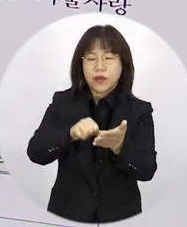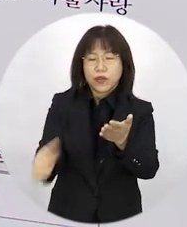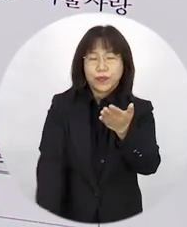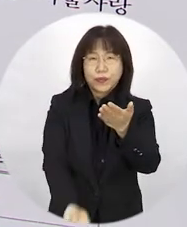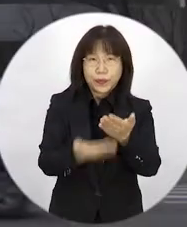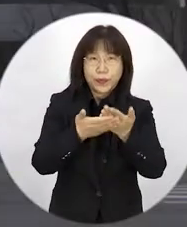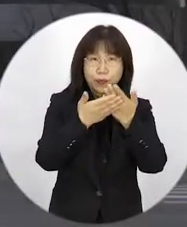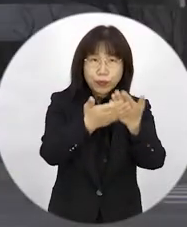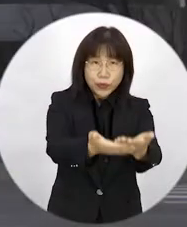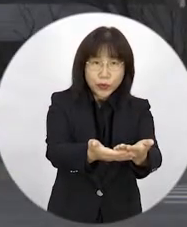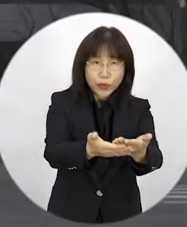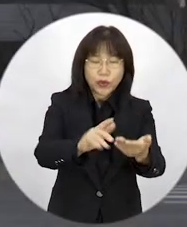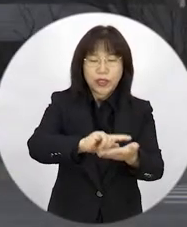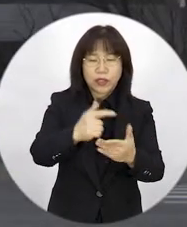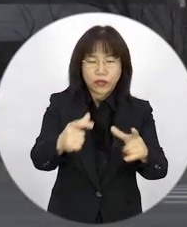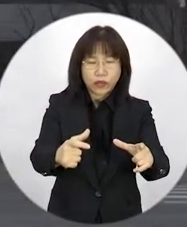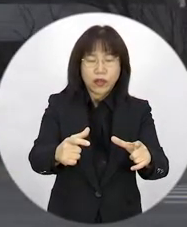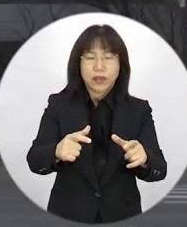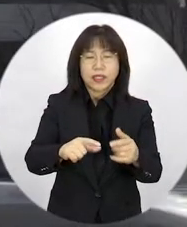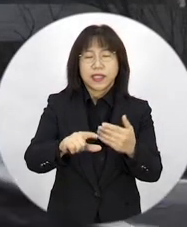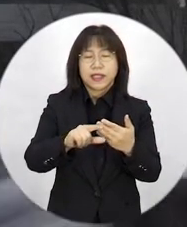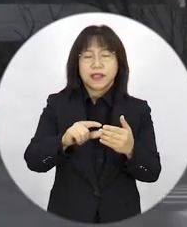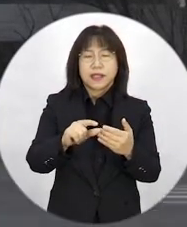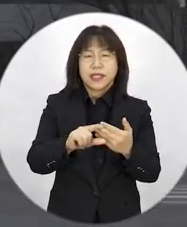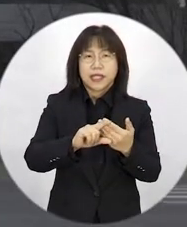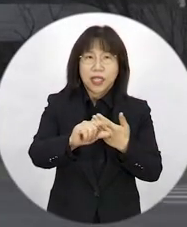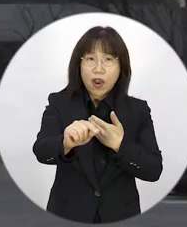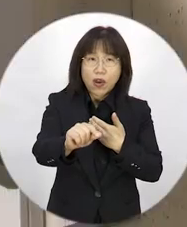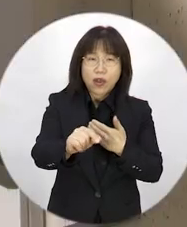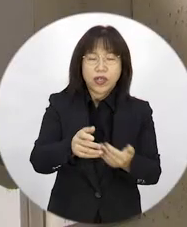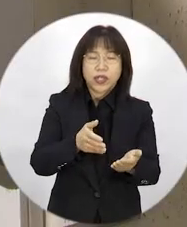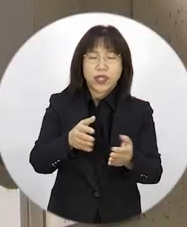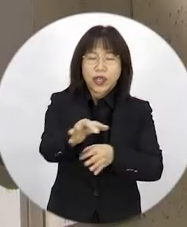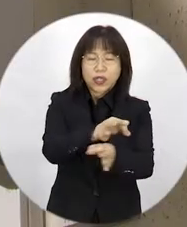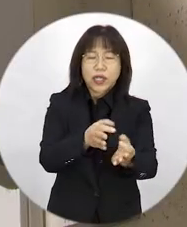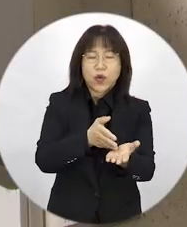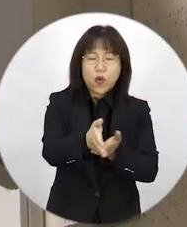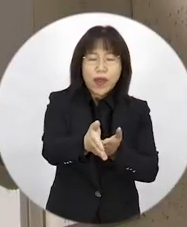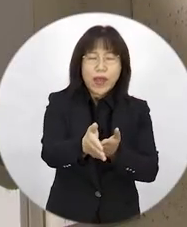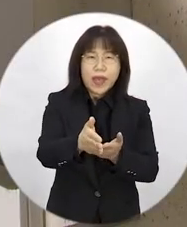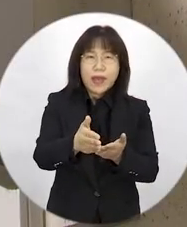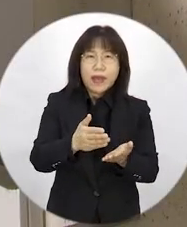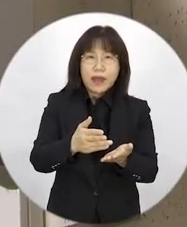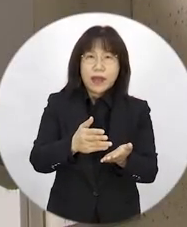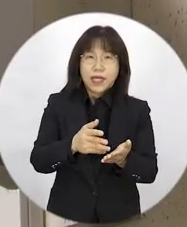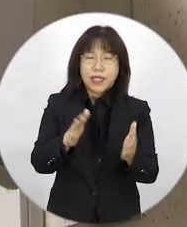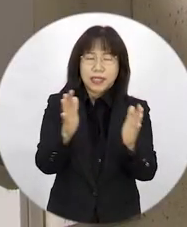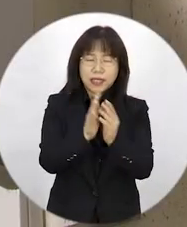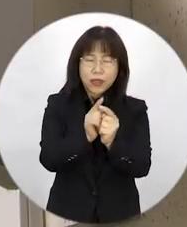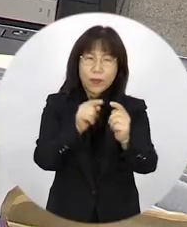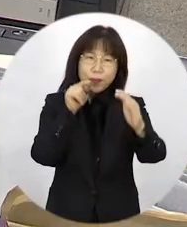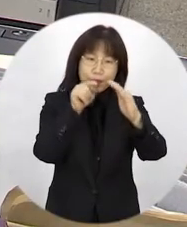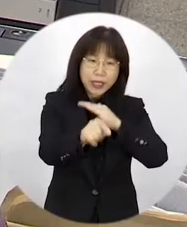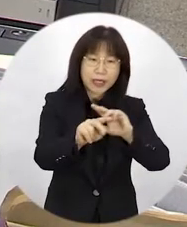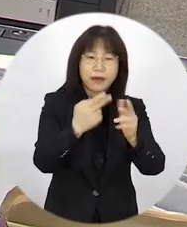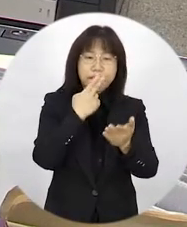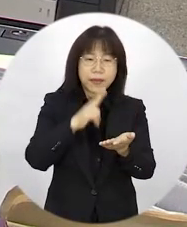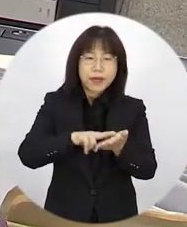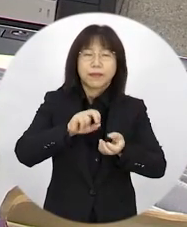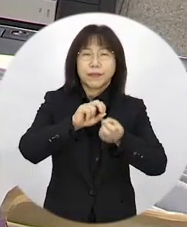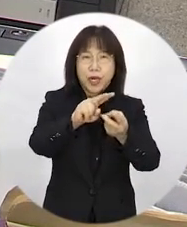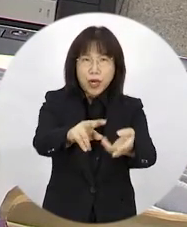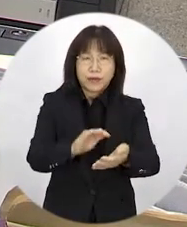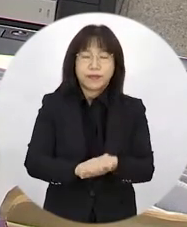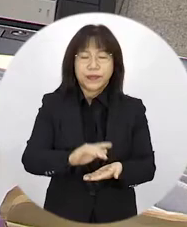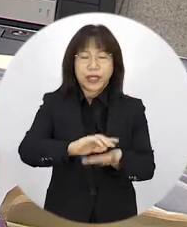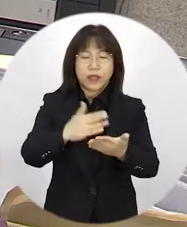계약서 사본 등 관련 서류를 강서구청 지역경제과에 방문 또는 우편으로 제출하면 됩니다. 보다 자세한